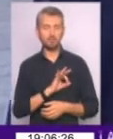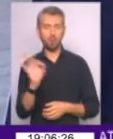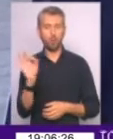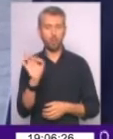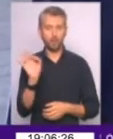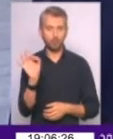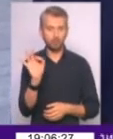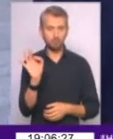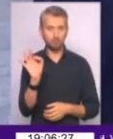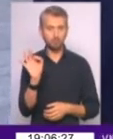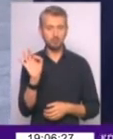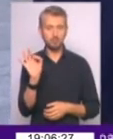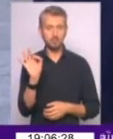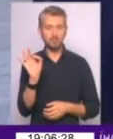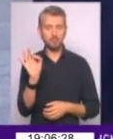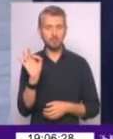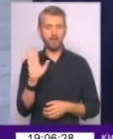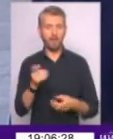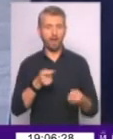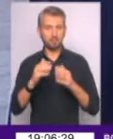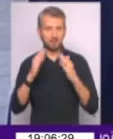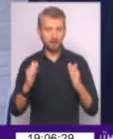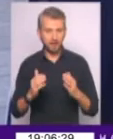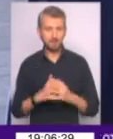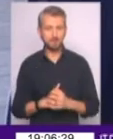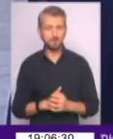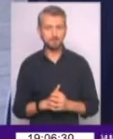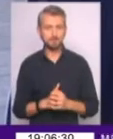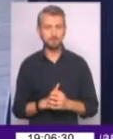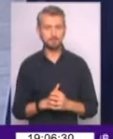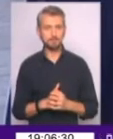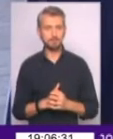туалетом в адміністрації.